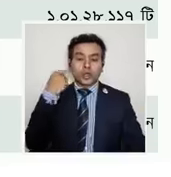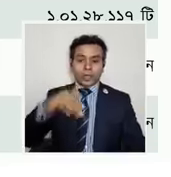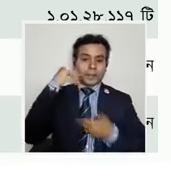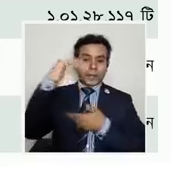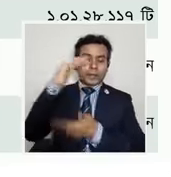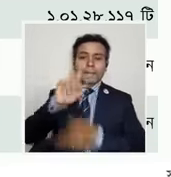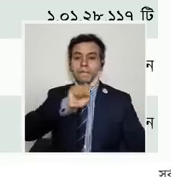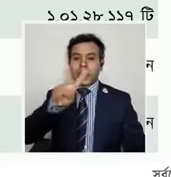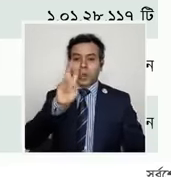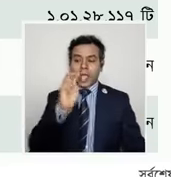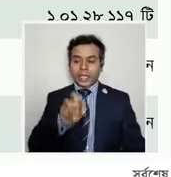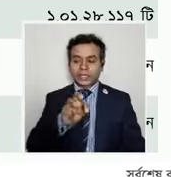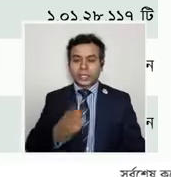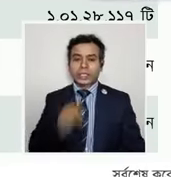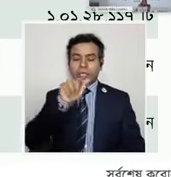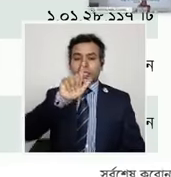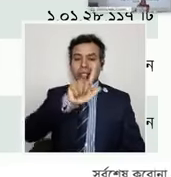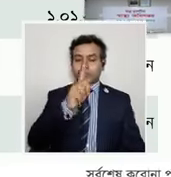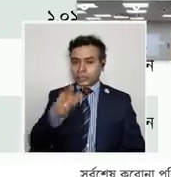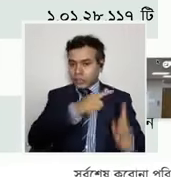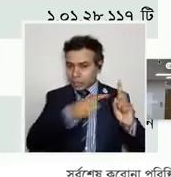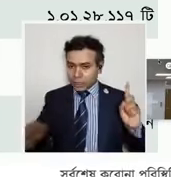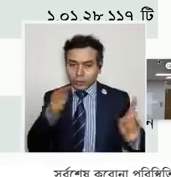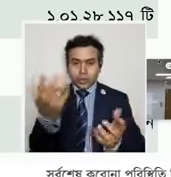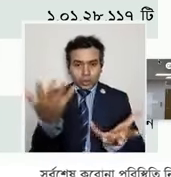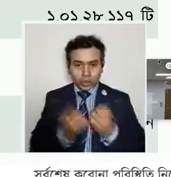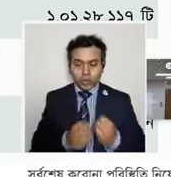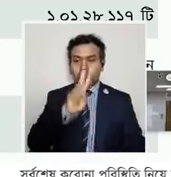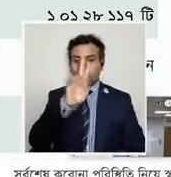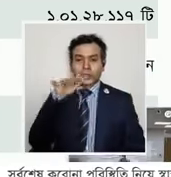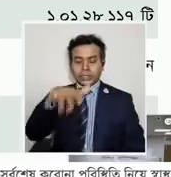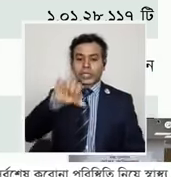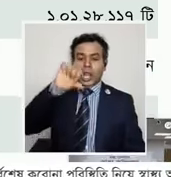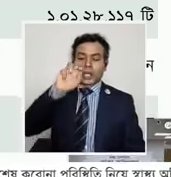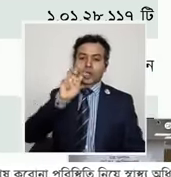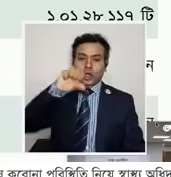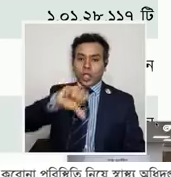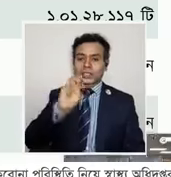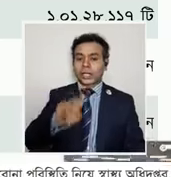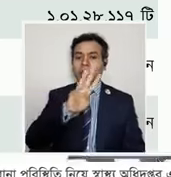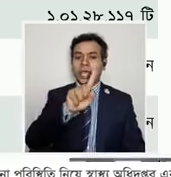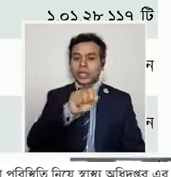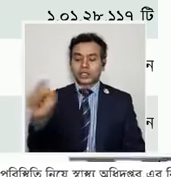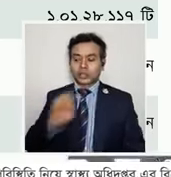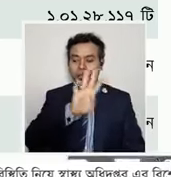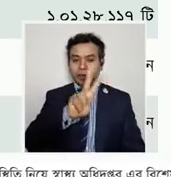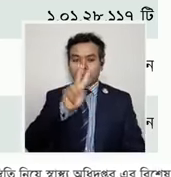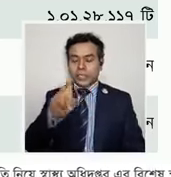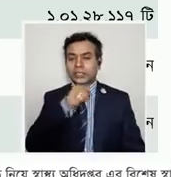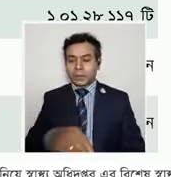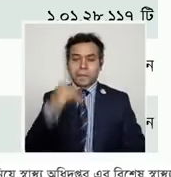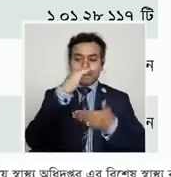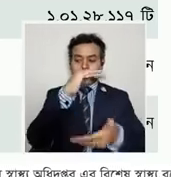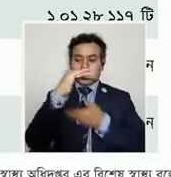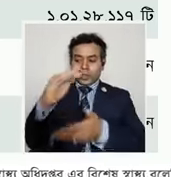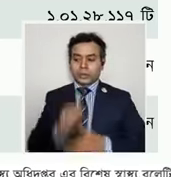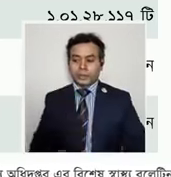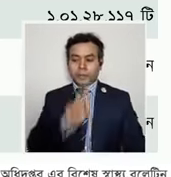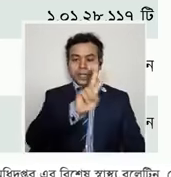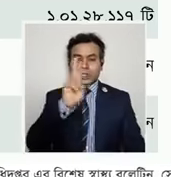মাধ্যমে যে শুধু নমুনাই সংগ্রহ করা হয় না, এই ফোন কলের মাধ্যমে আসলে স্বাস্থ্য পরামর্শ দেওয়া হয়। শুধুমাত্র কোভিড